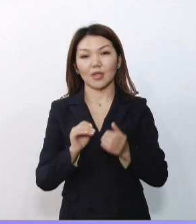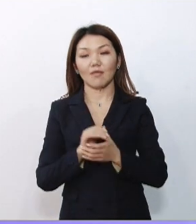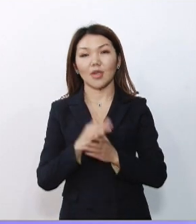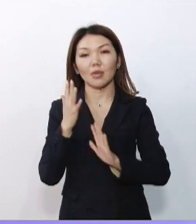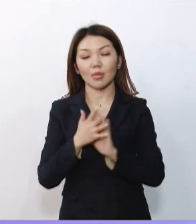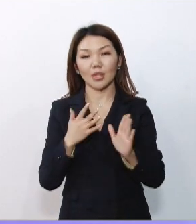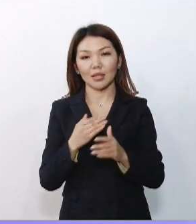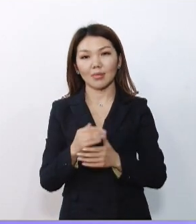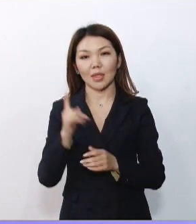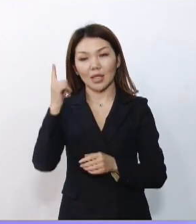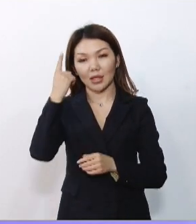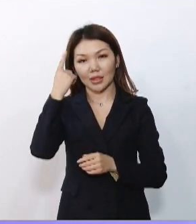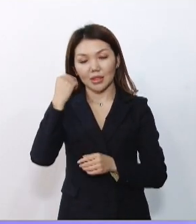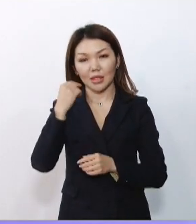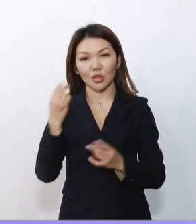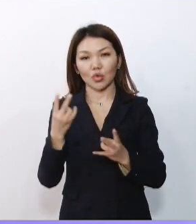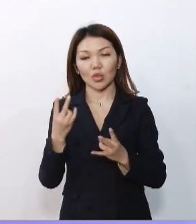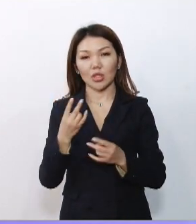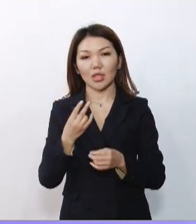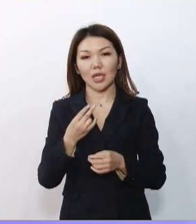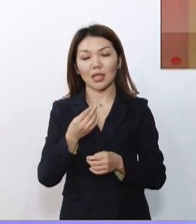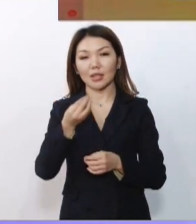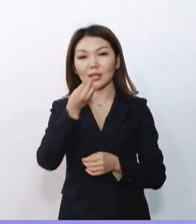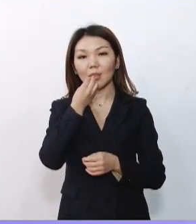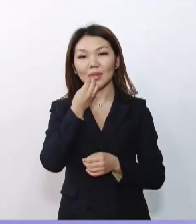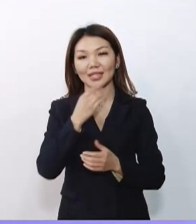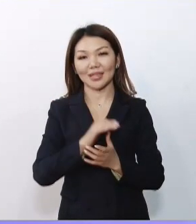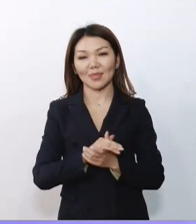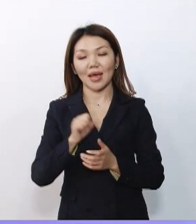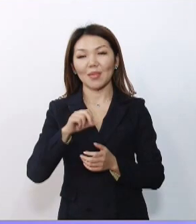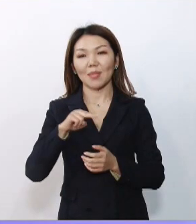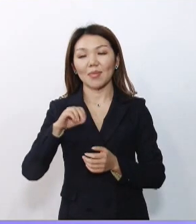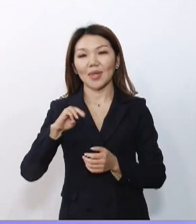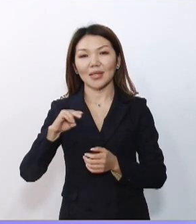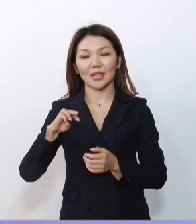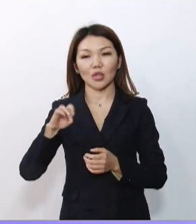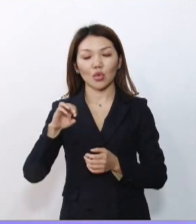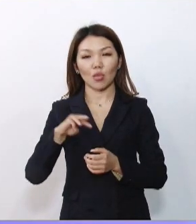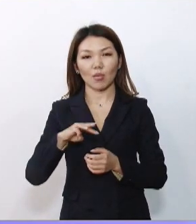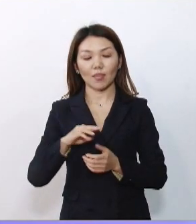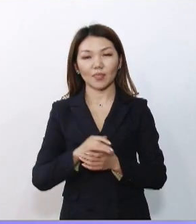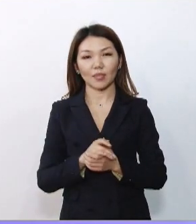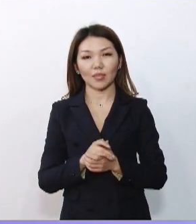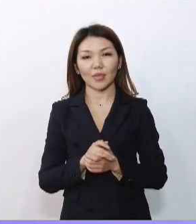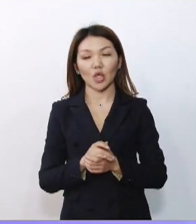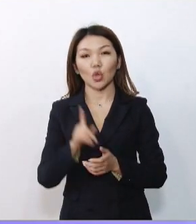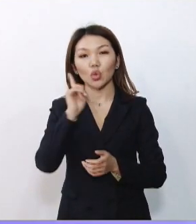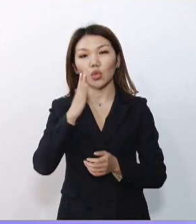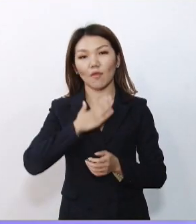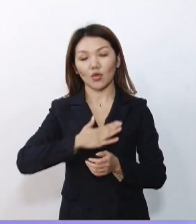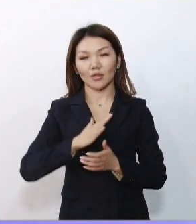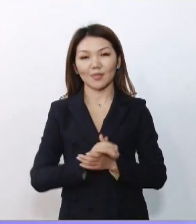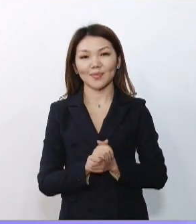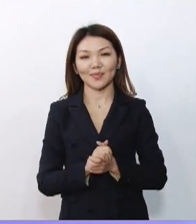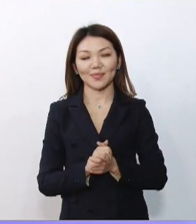с аппетитом. Ребята, как вы думаете, что значит «с аппетитом»? Верно, с